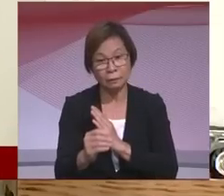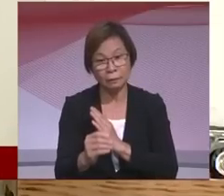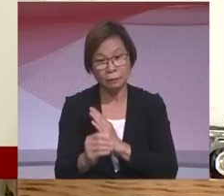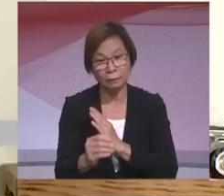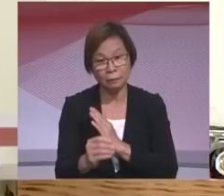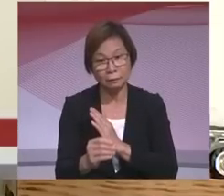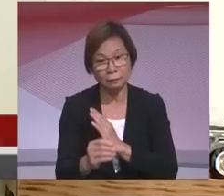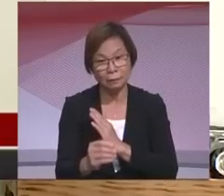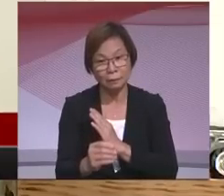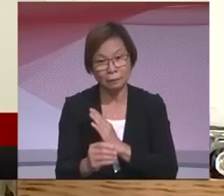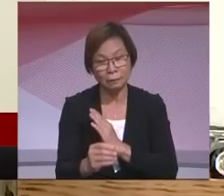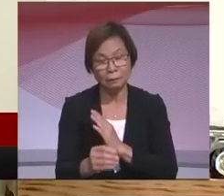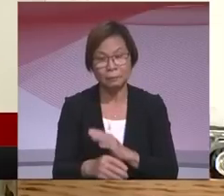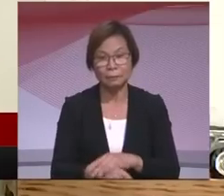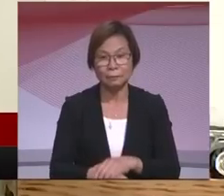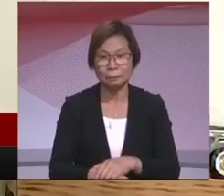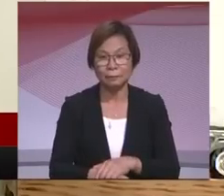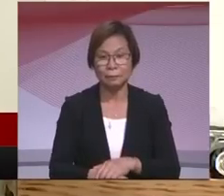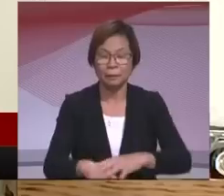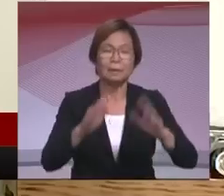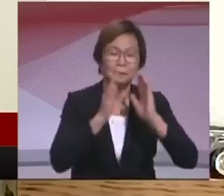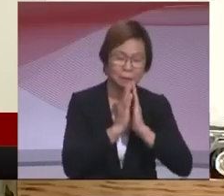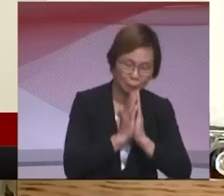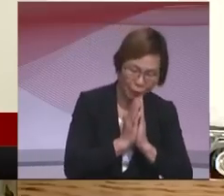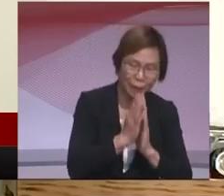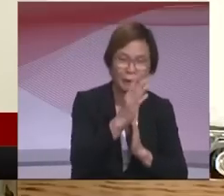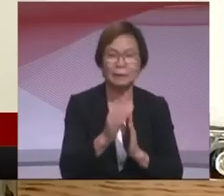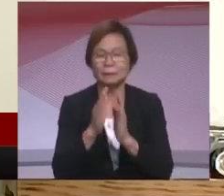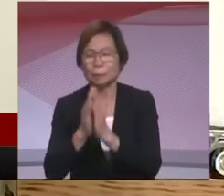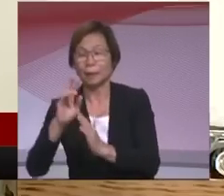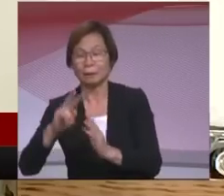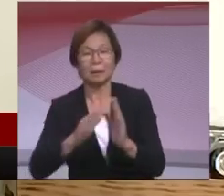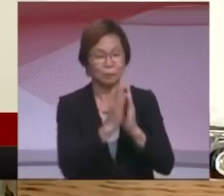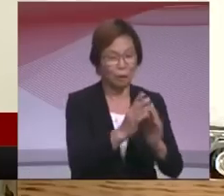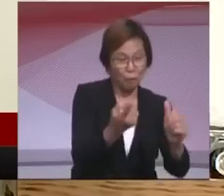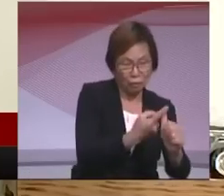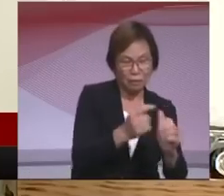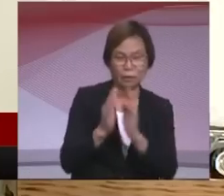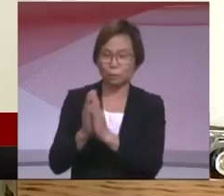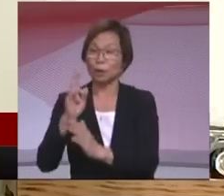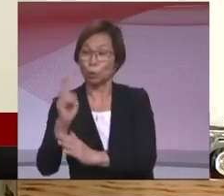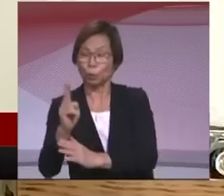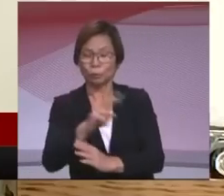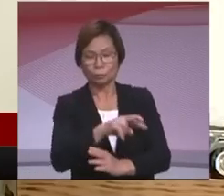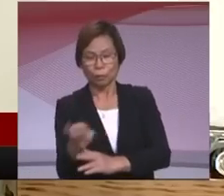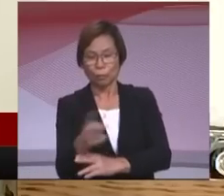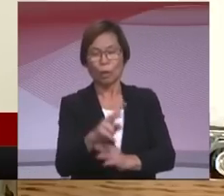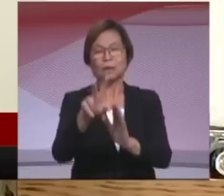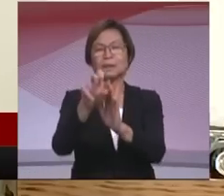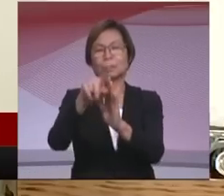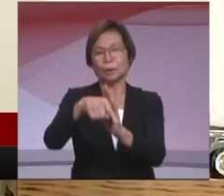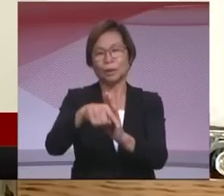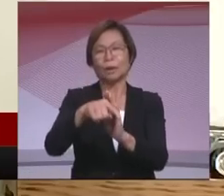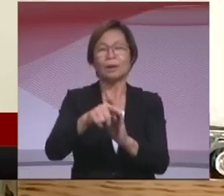setiap antara sesi sembahyang dengan sembahyang yang kedua yang seterusnya ada 30 minit